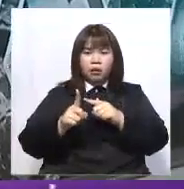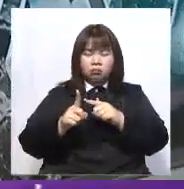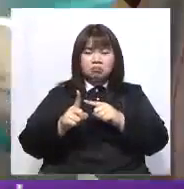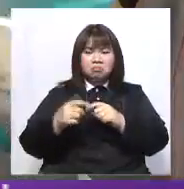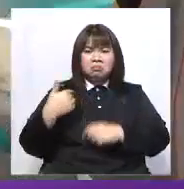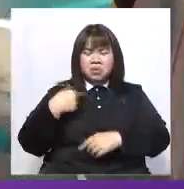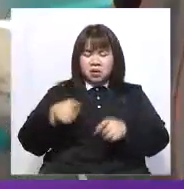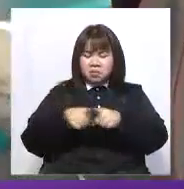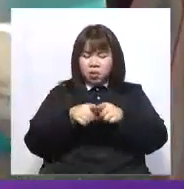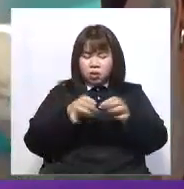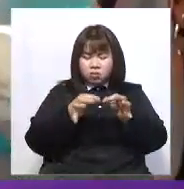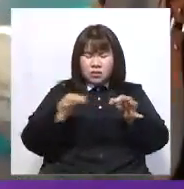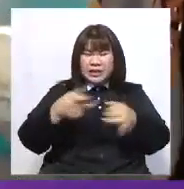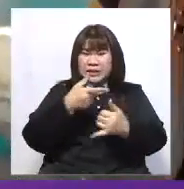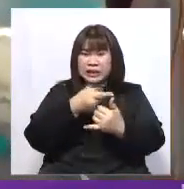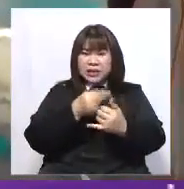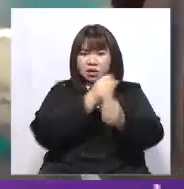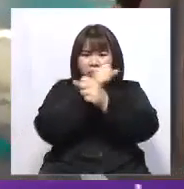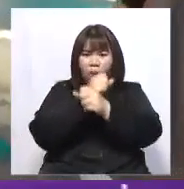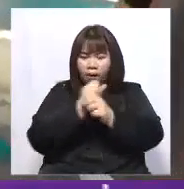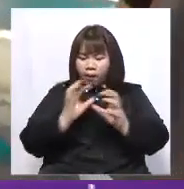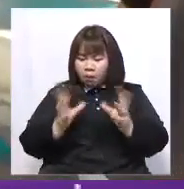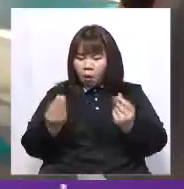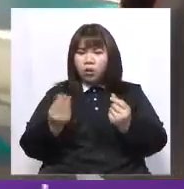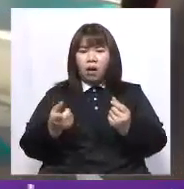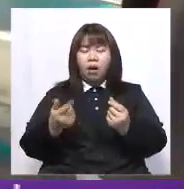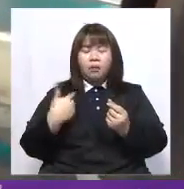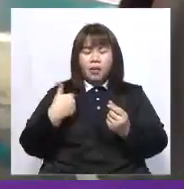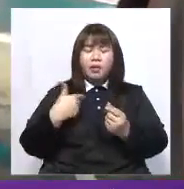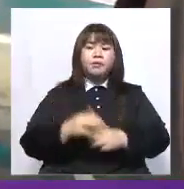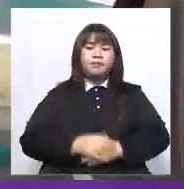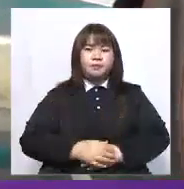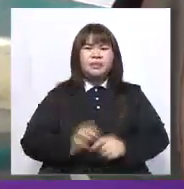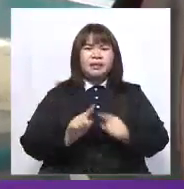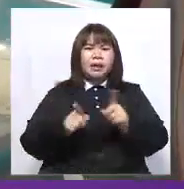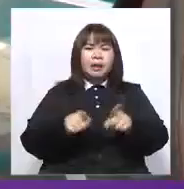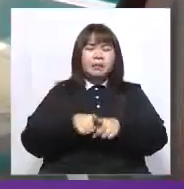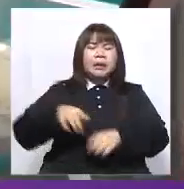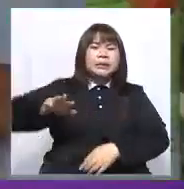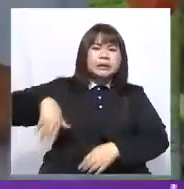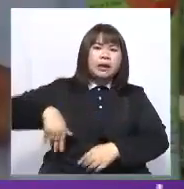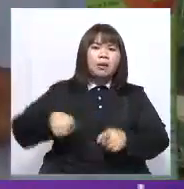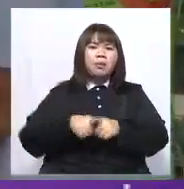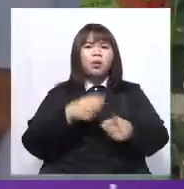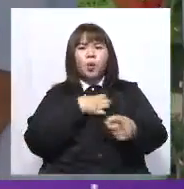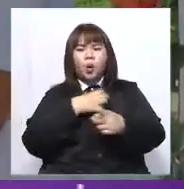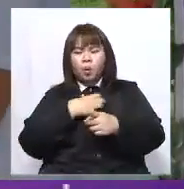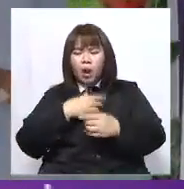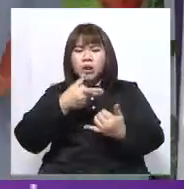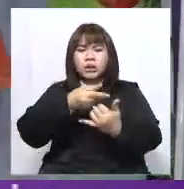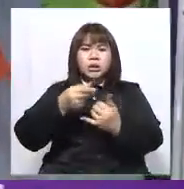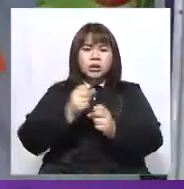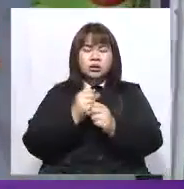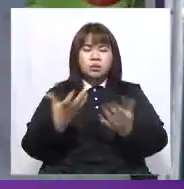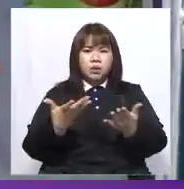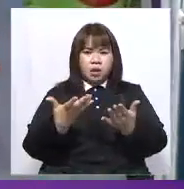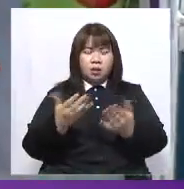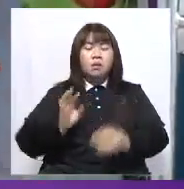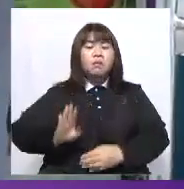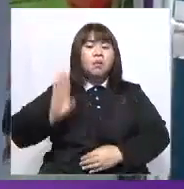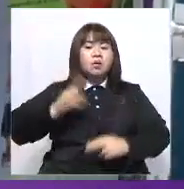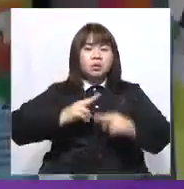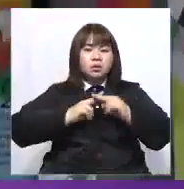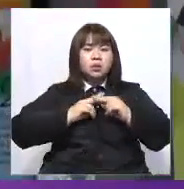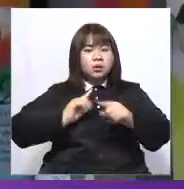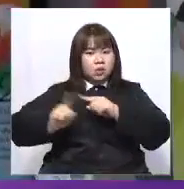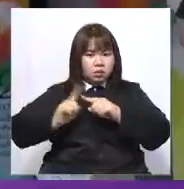ดอยู่เหมือนกัน จากปัญหาที่เกิดขึ้นครับการบริการวัคซีนที่อาจจะไม่รวดเร็วตามความต้องการนั้นทำให้มีหน่วยงานภาคเอกชนเ